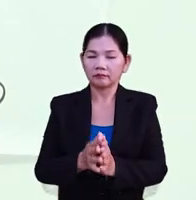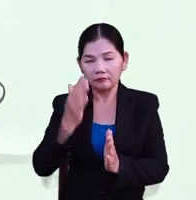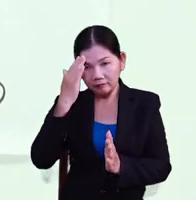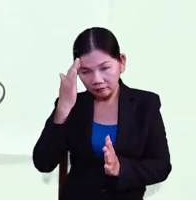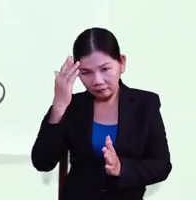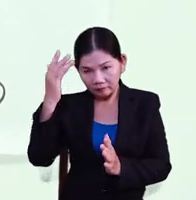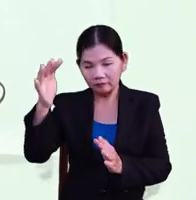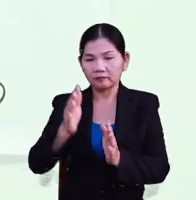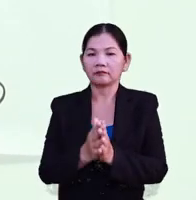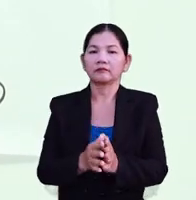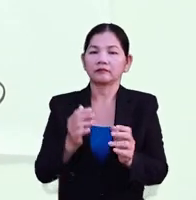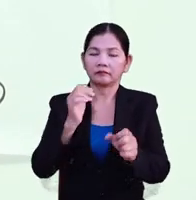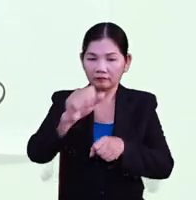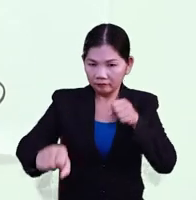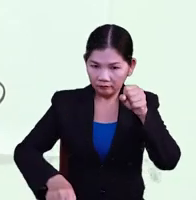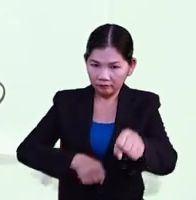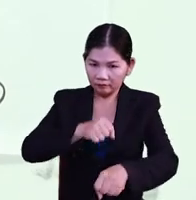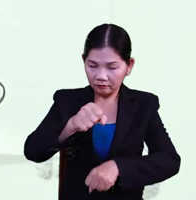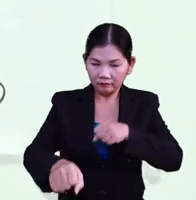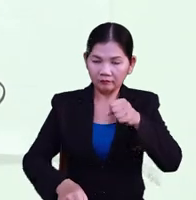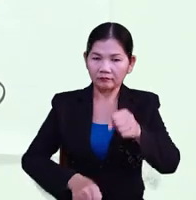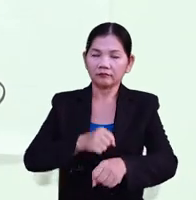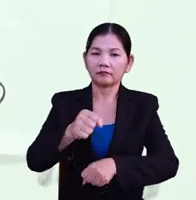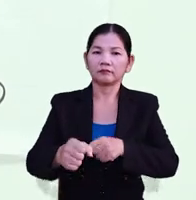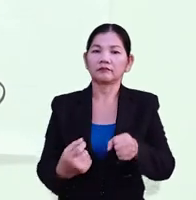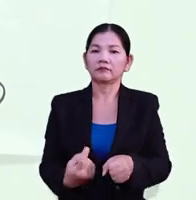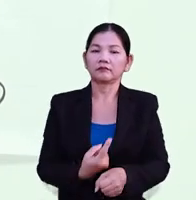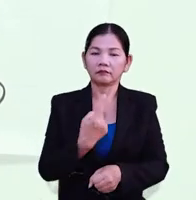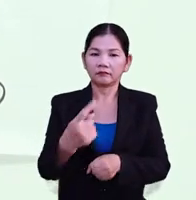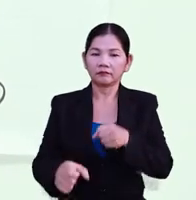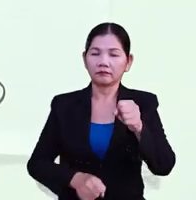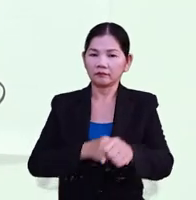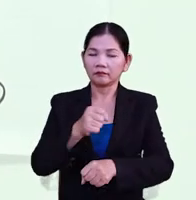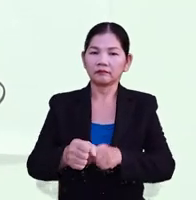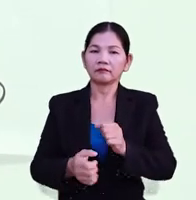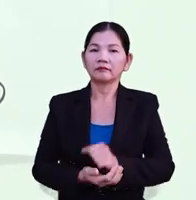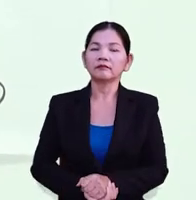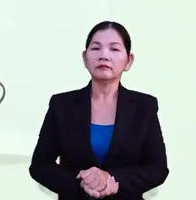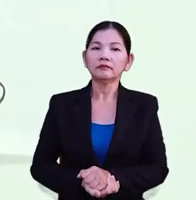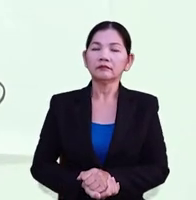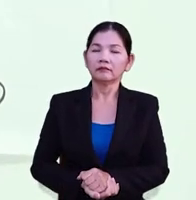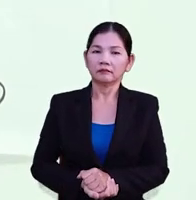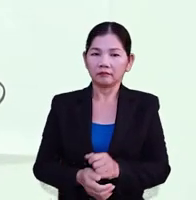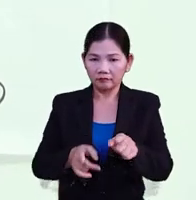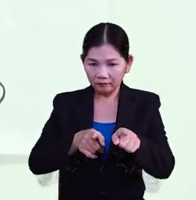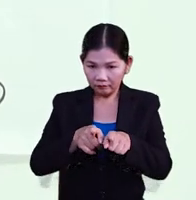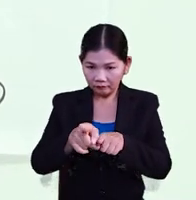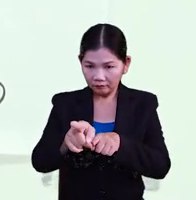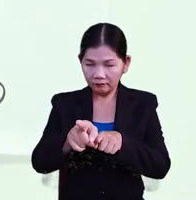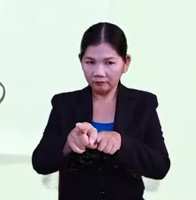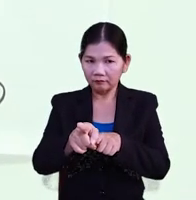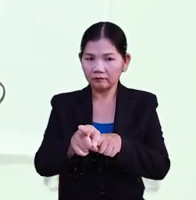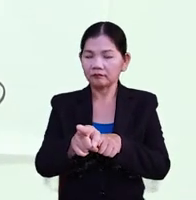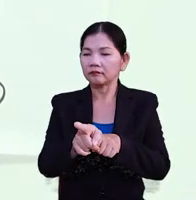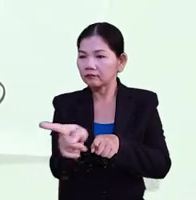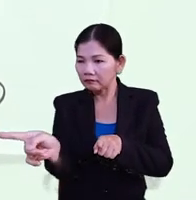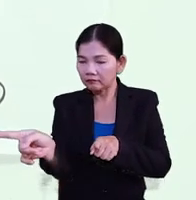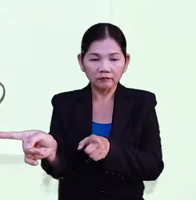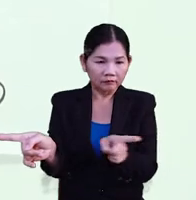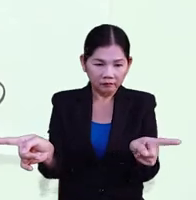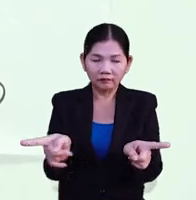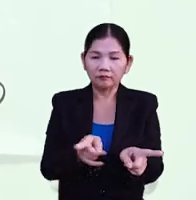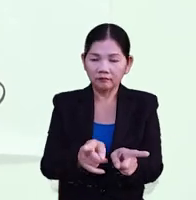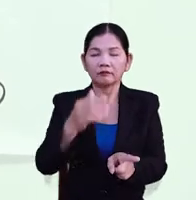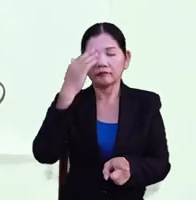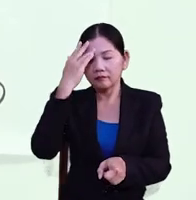ថាកូនកំពុងតែជីកកង់ខ្លួនឯងមើលកូនចាកំពុងតែជីកកង់ខ្លួនឯងហើយព្រួយហ្នឹងគេបាត់មកខាងណាអញ្ចឹងកូនអាចស្រ